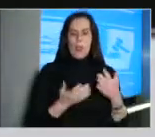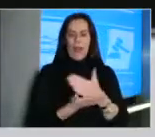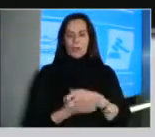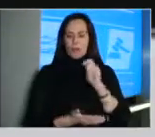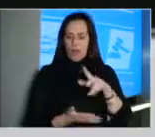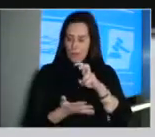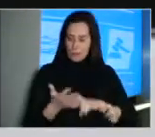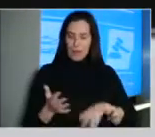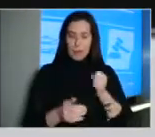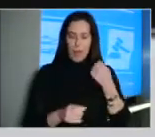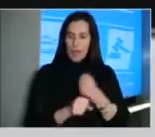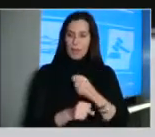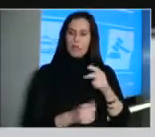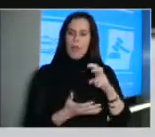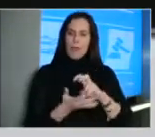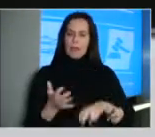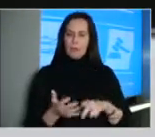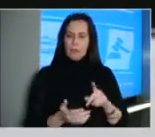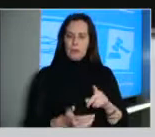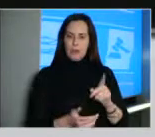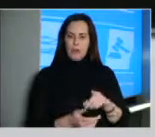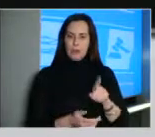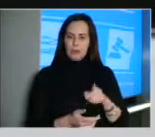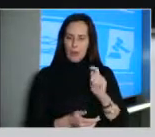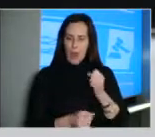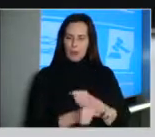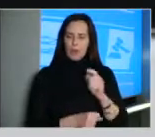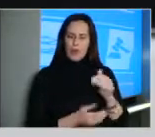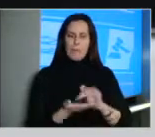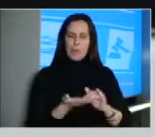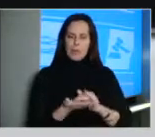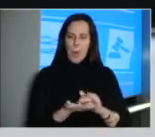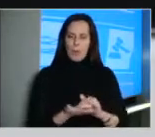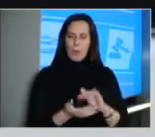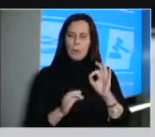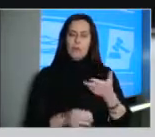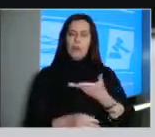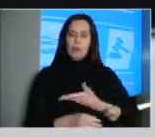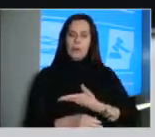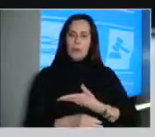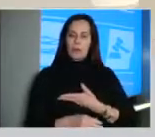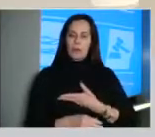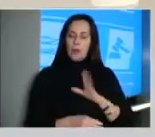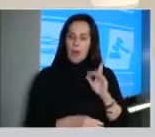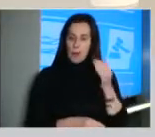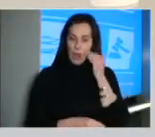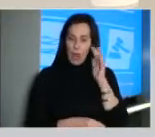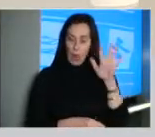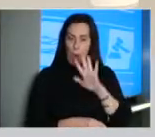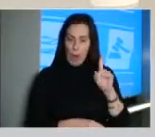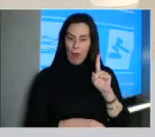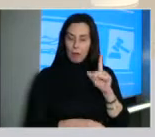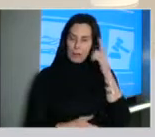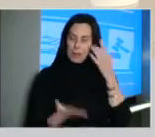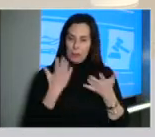משלם מיסים, אם עבדת, ואם לא עבדת, גם כן יש איזה סכום מינימלי, בעצם אתה מקבל ללא תלות. אגב, בארצות אירופה, הם